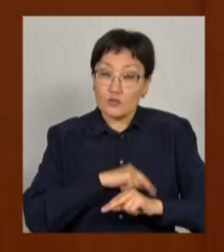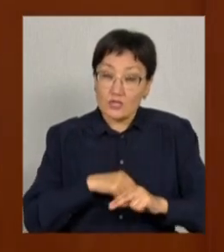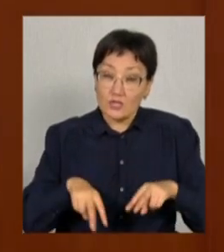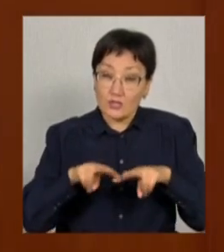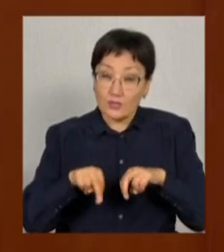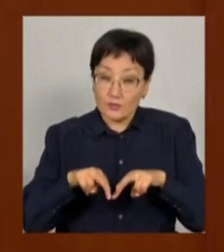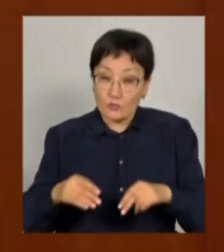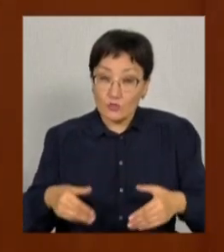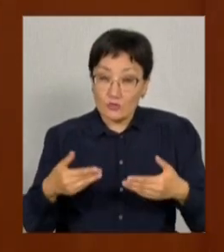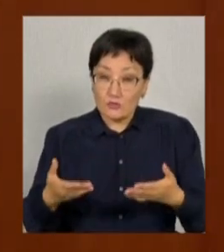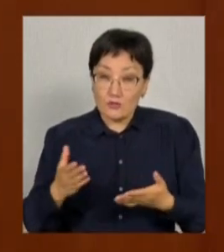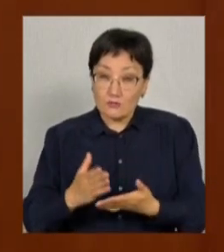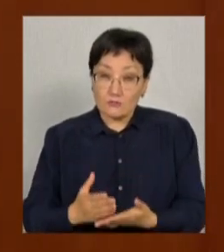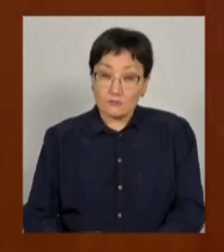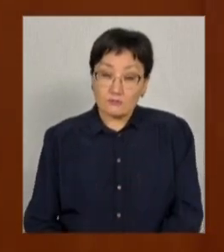қарастыру ұсынылады.